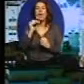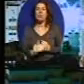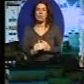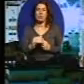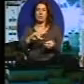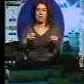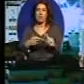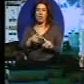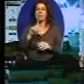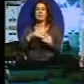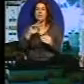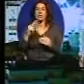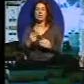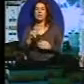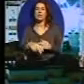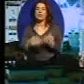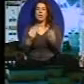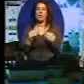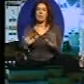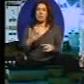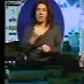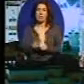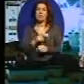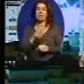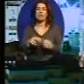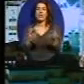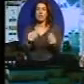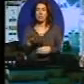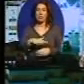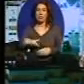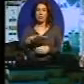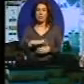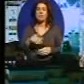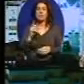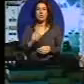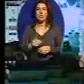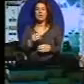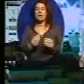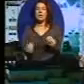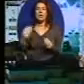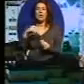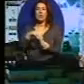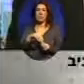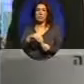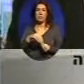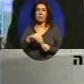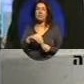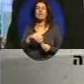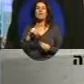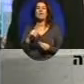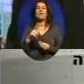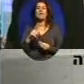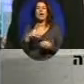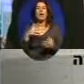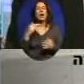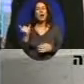אבל מצד שני יש הרבה מה לעשות ויש הרבה תחומים שבהם צריכים להגביר את הנושאים וכל הזמן להיות עם היד על הדופק.